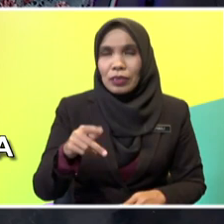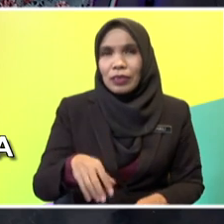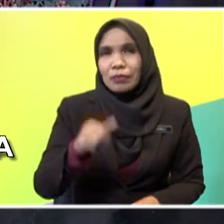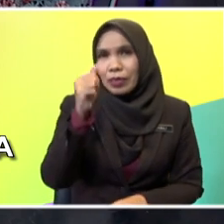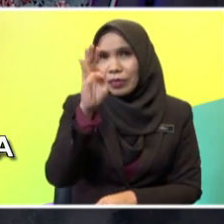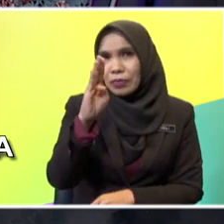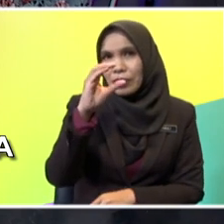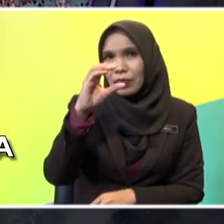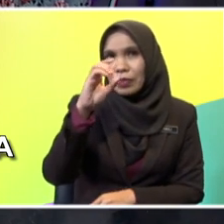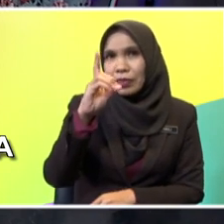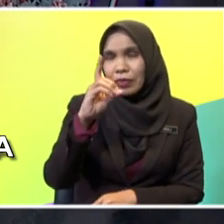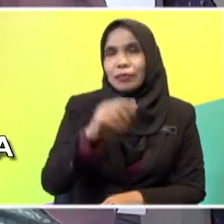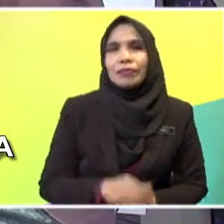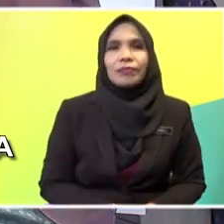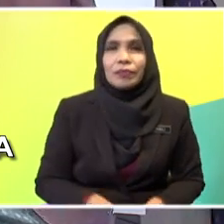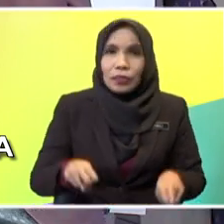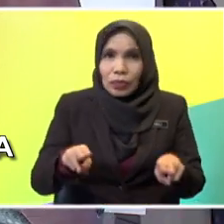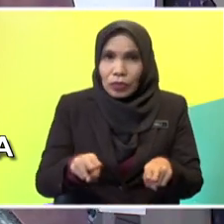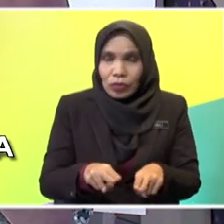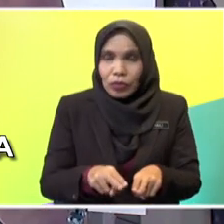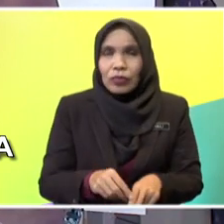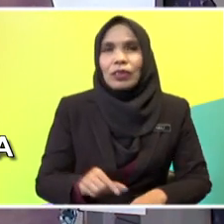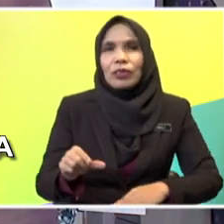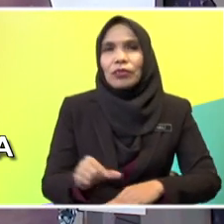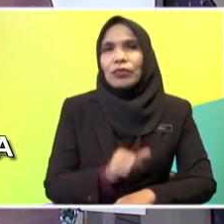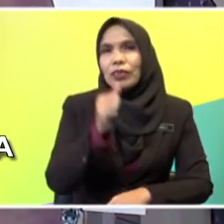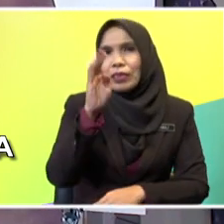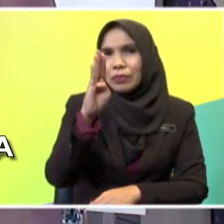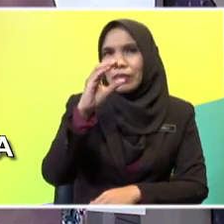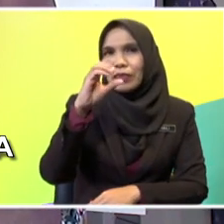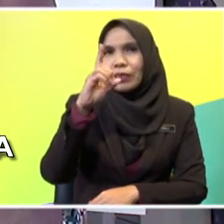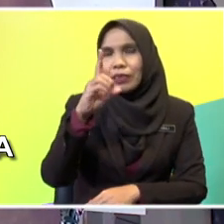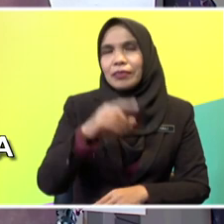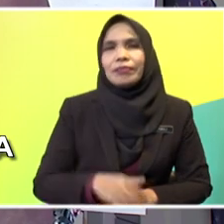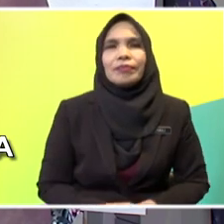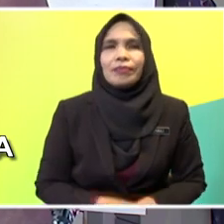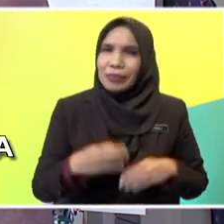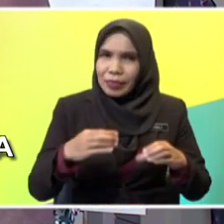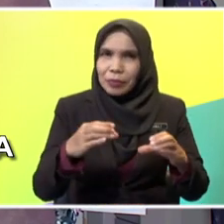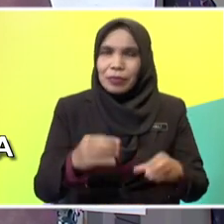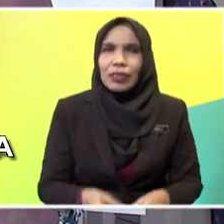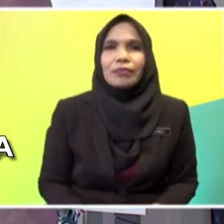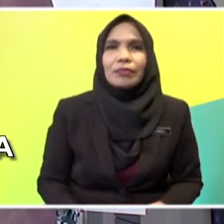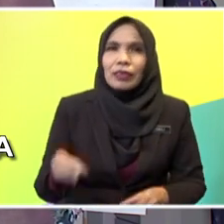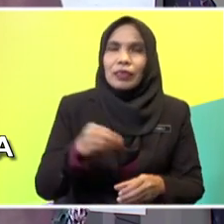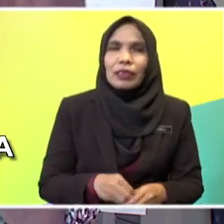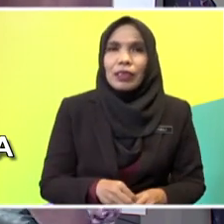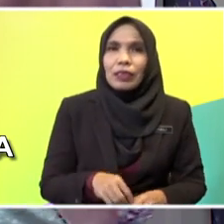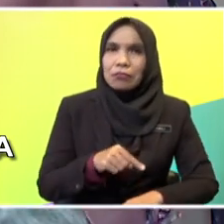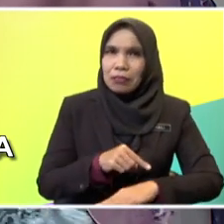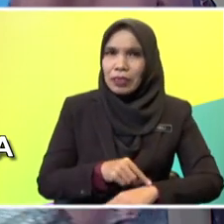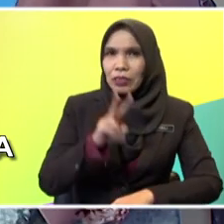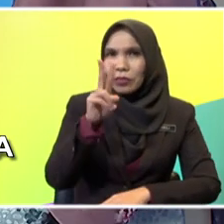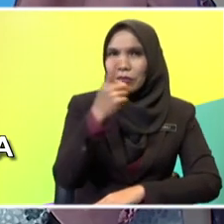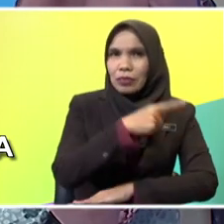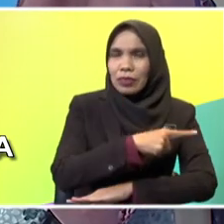juga ukuran ni pun guna konsep A, B, C, D. Jadi begitu cepat selalunya dalam tempoh 2 hari sebab kita bagi gambar